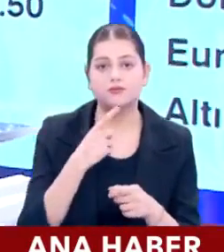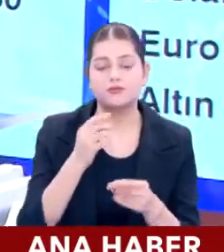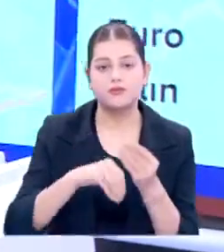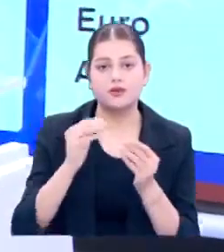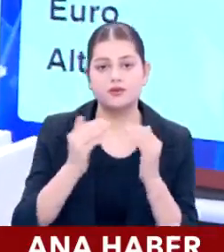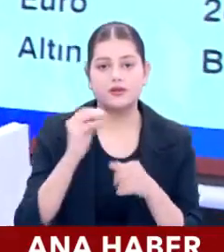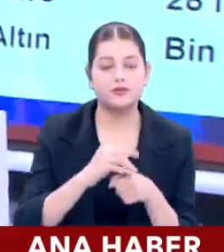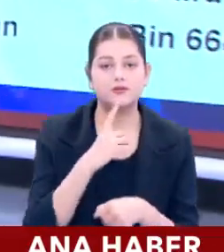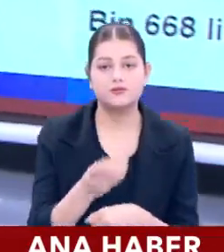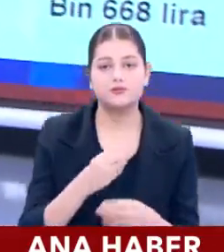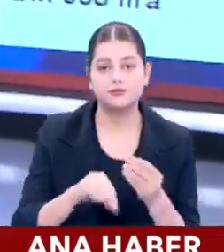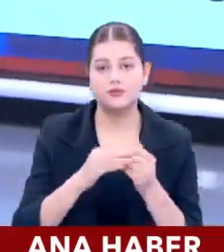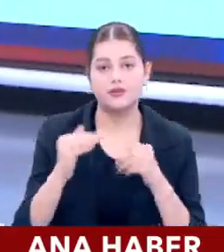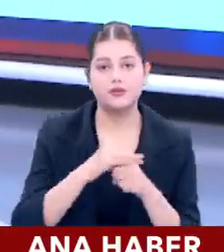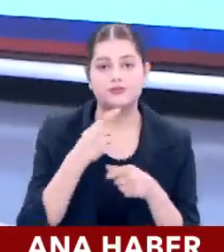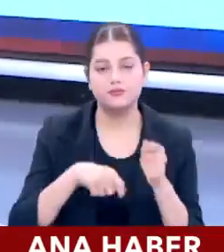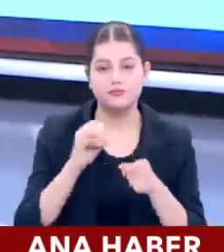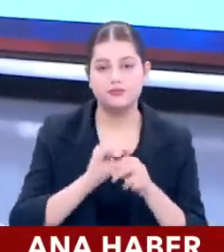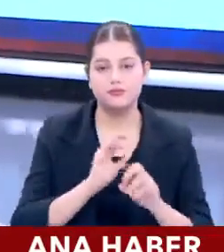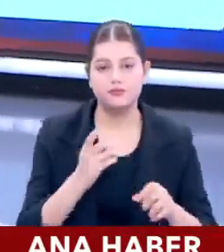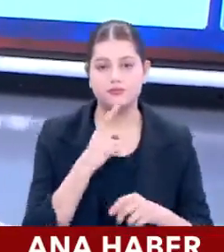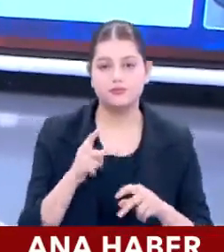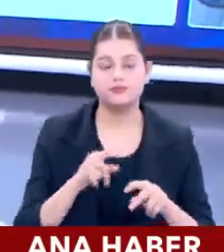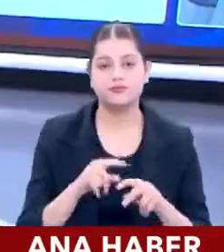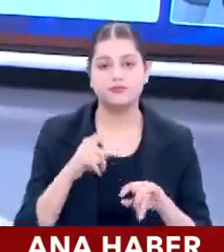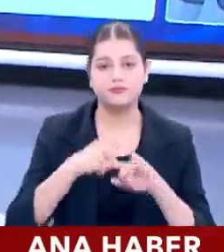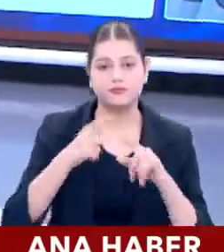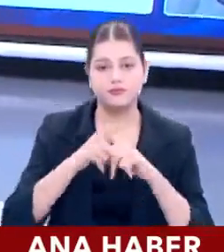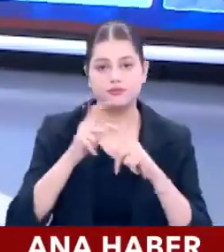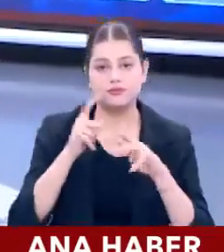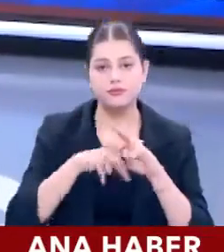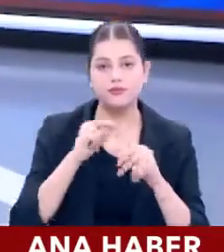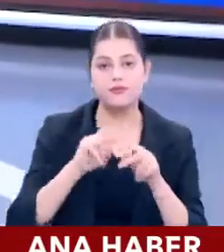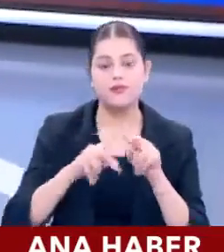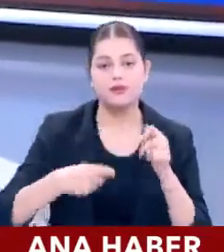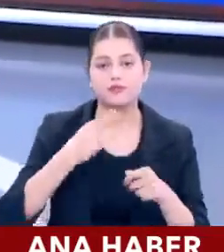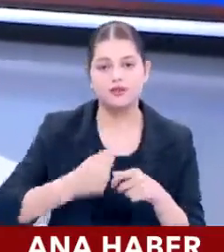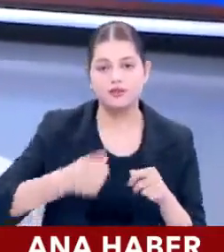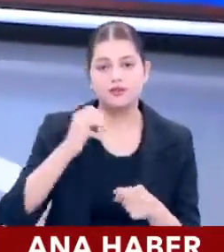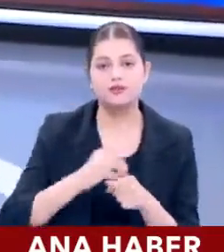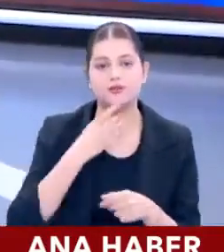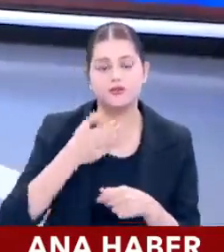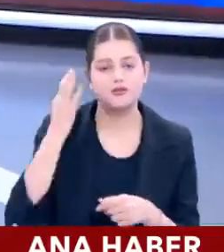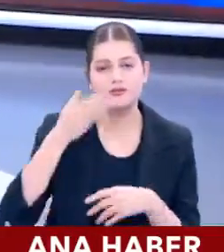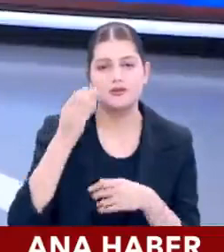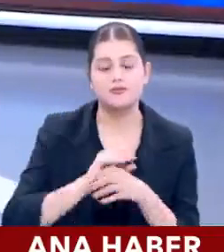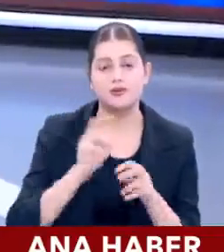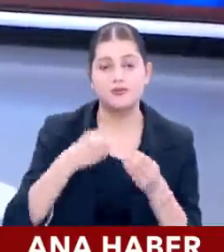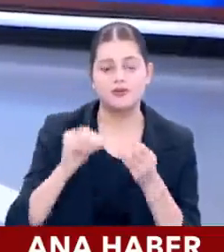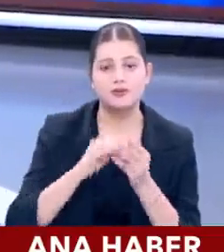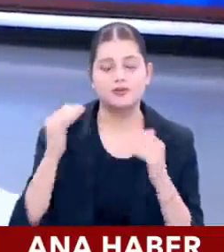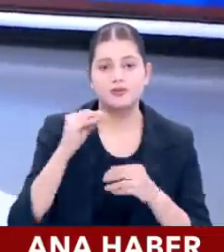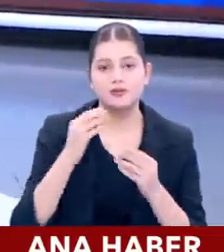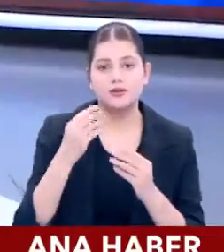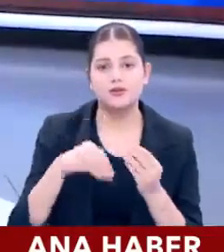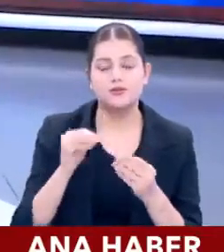şeydi faiz arttırımı faiz artırımı yapıldı Sayın Hafize gayri Erkan Ee zaten bunu sinyali benmişti faiz yüksek